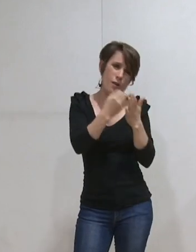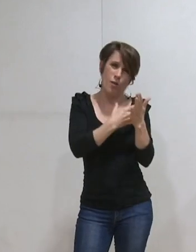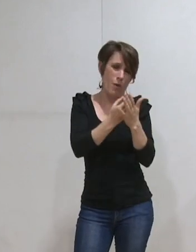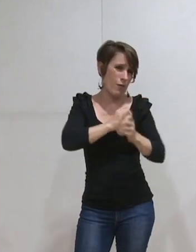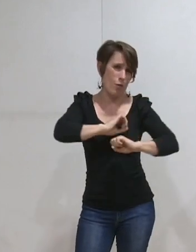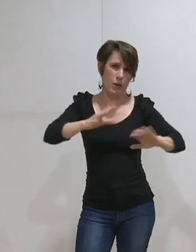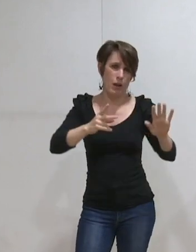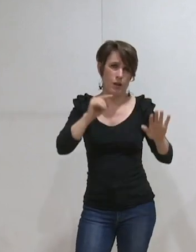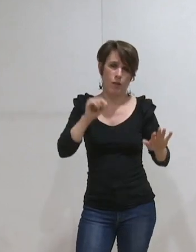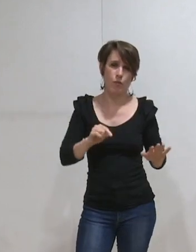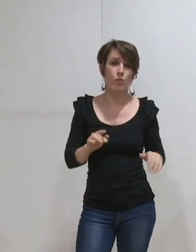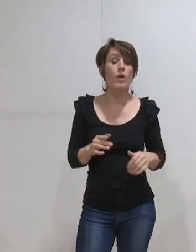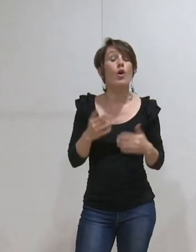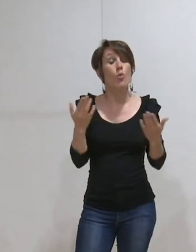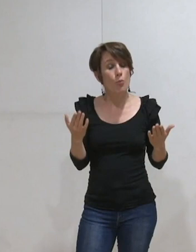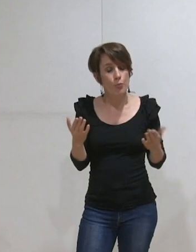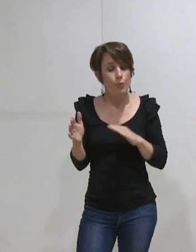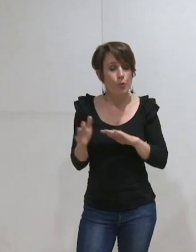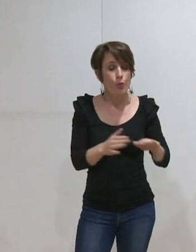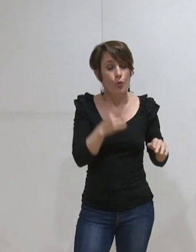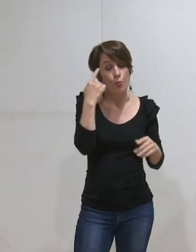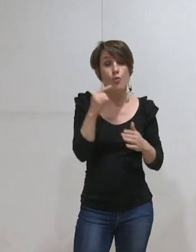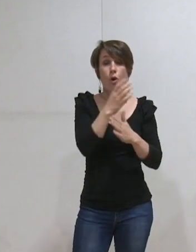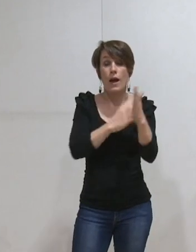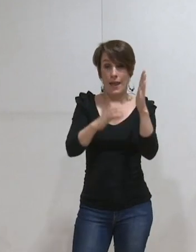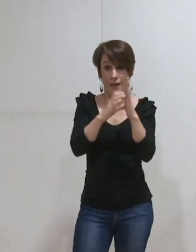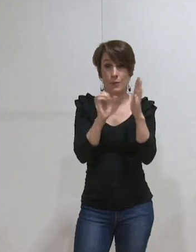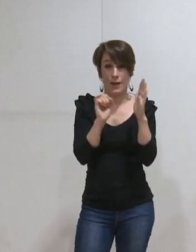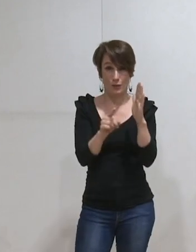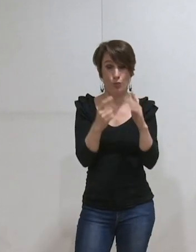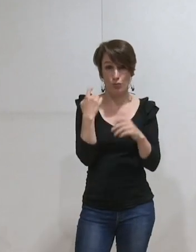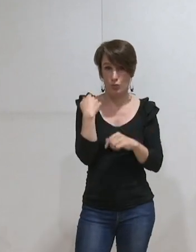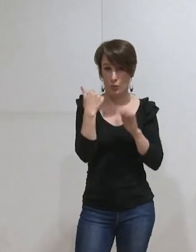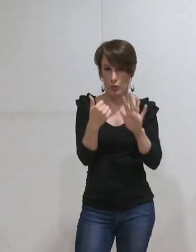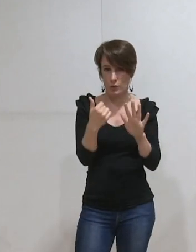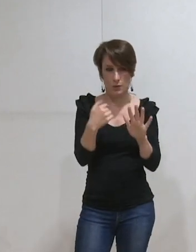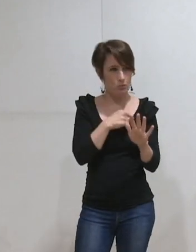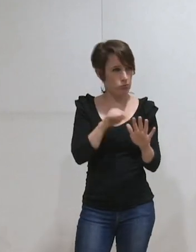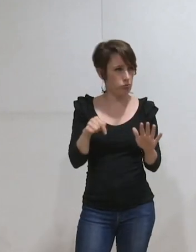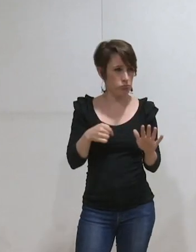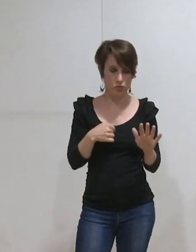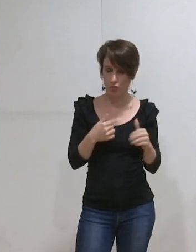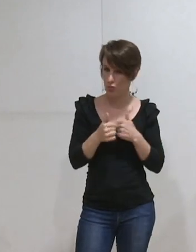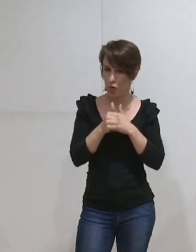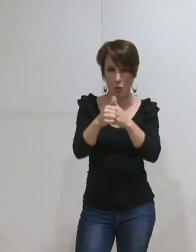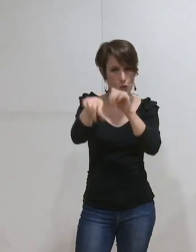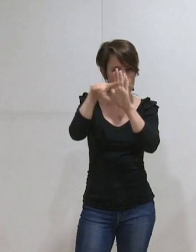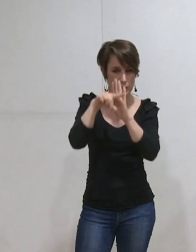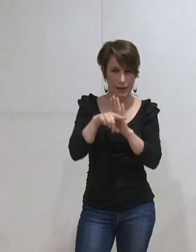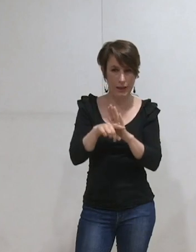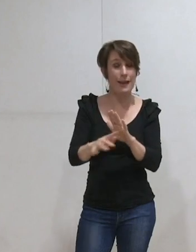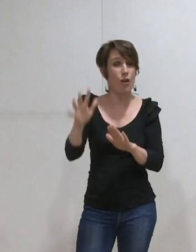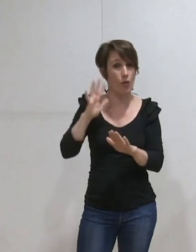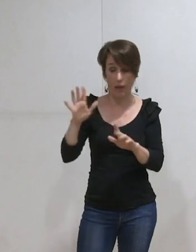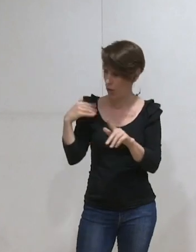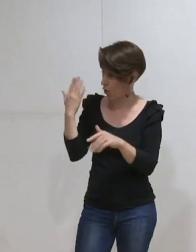tout état de cause pour la délibération qui nous intéresse sur ce débat nous sommes dans l'application de règles antérieures et dans la réalisation d'opérations et à